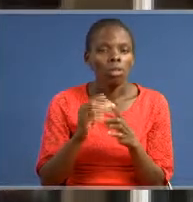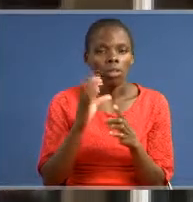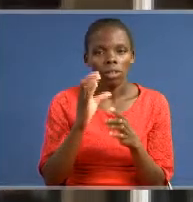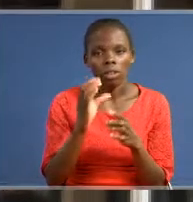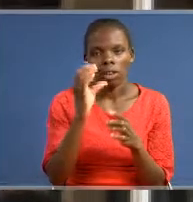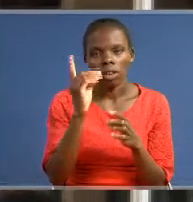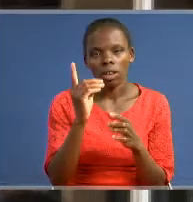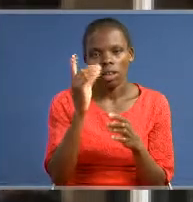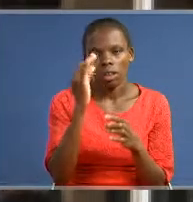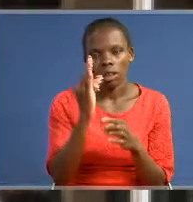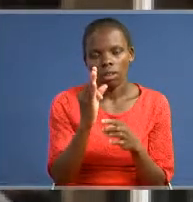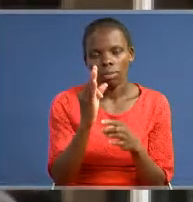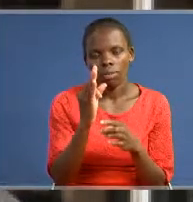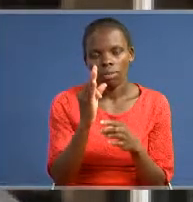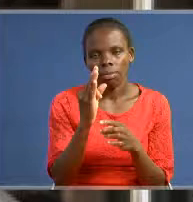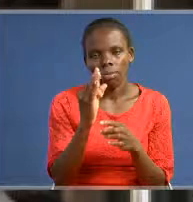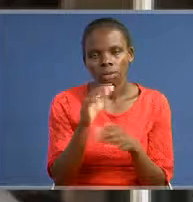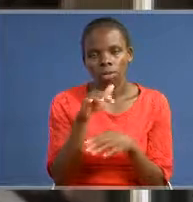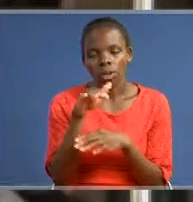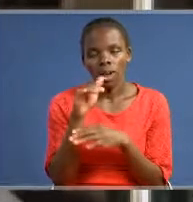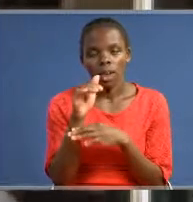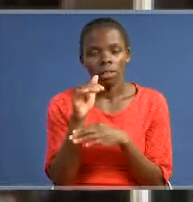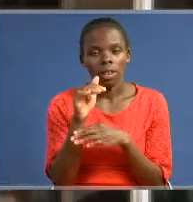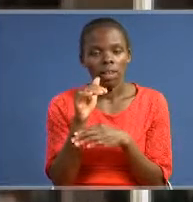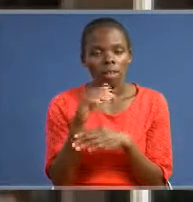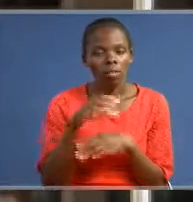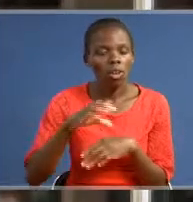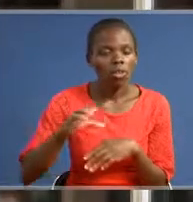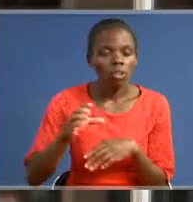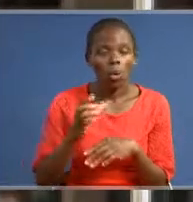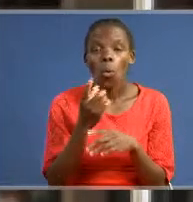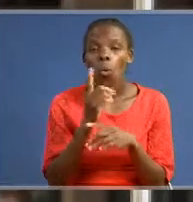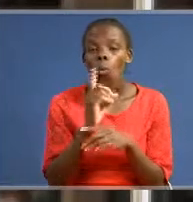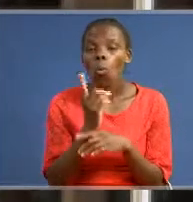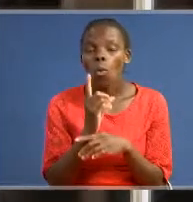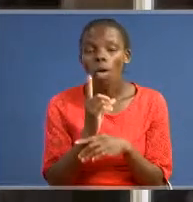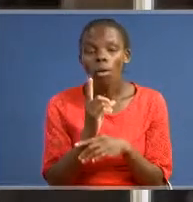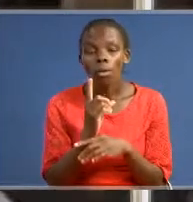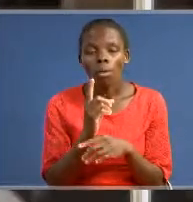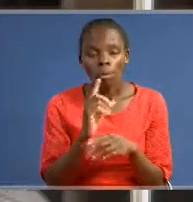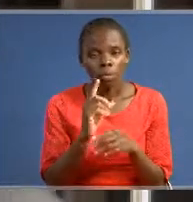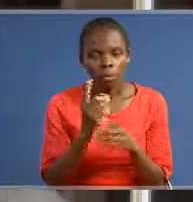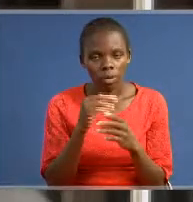CDF. I want us to have a constituency where each and every